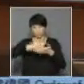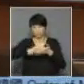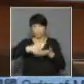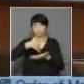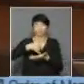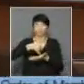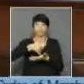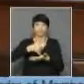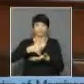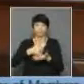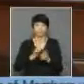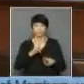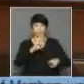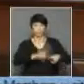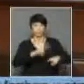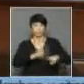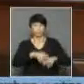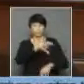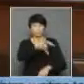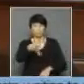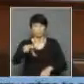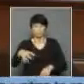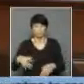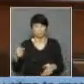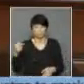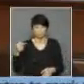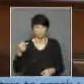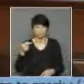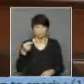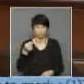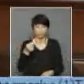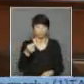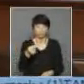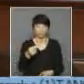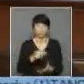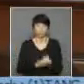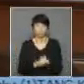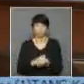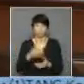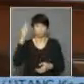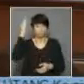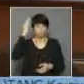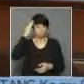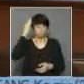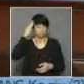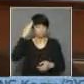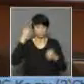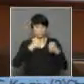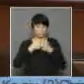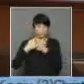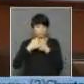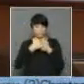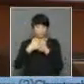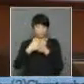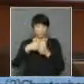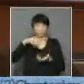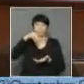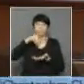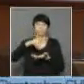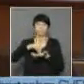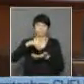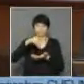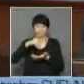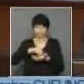內地的城市距離不斷地縮短，喪失龍頭地位只是遲早的問題，實在令人憂